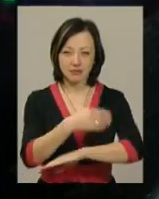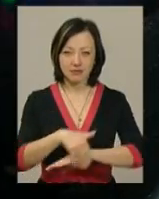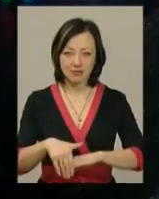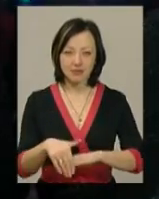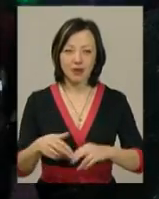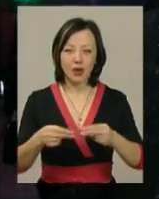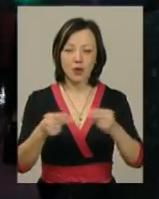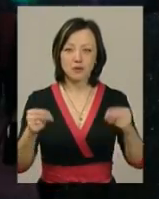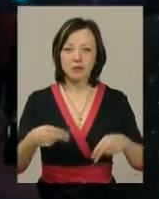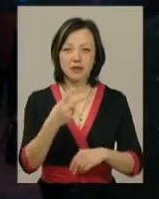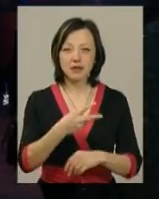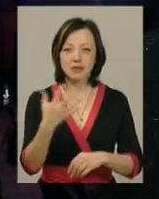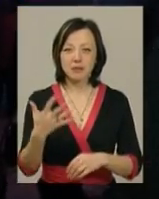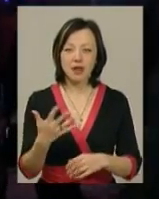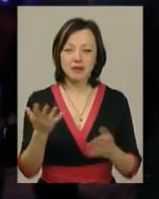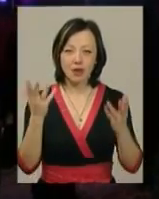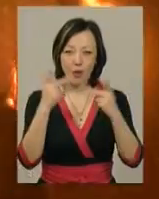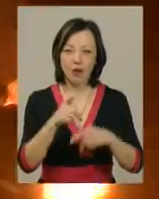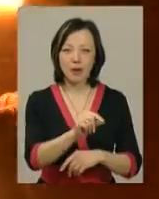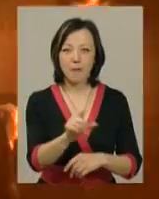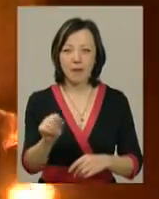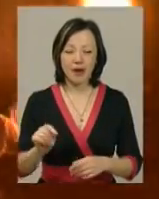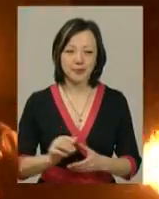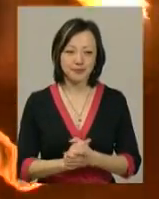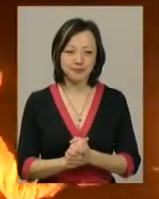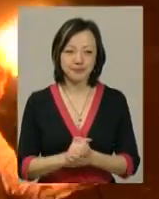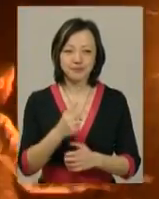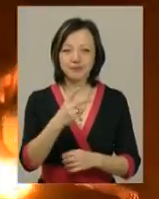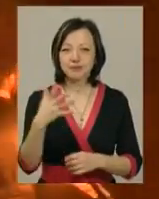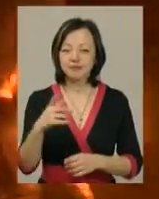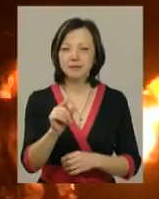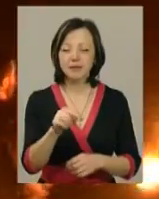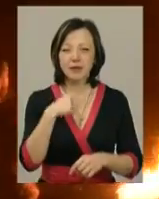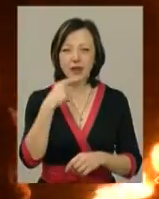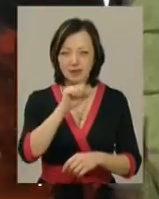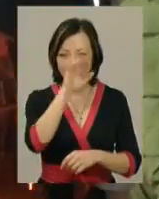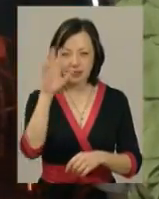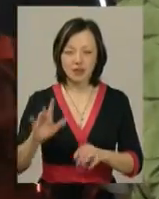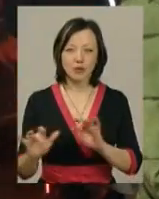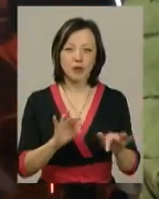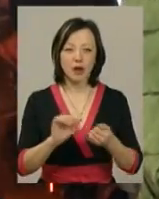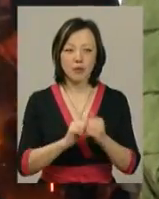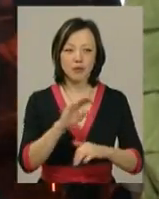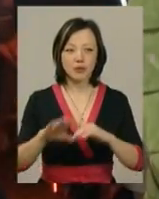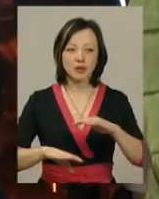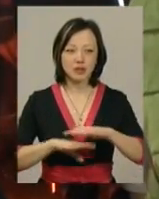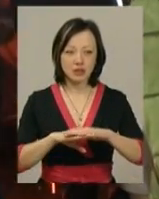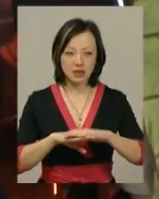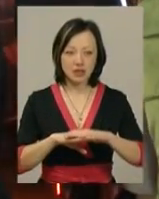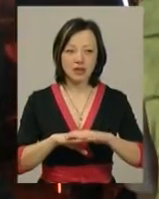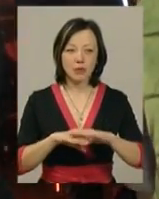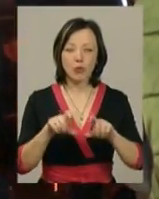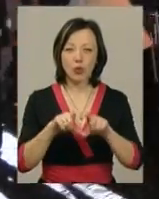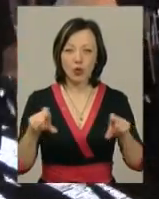небом розписуємо 25 закоханих пар. 25 пар, говорить одна із весільних упорядниць Кам'янець-Подільського Беата Логін, це